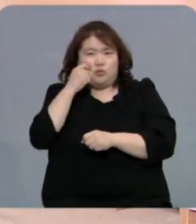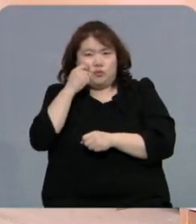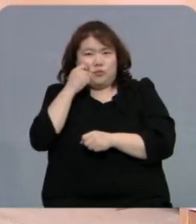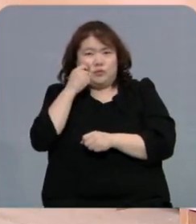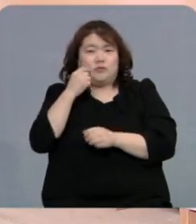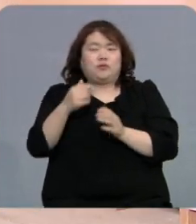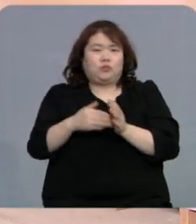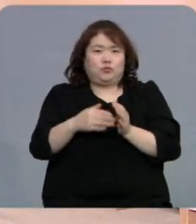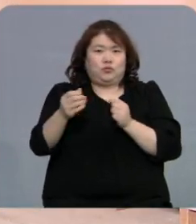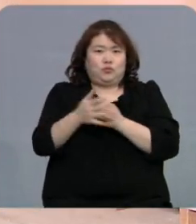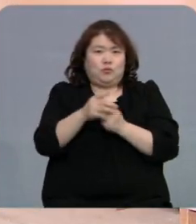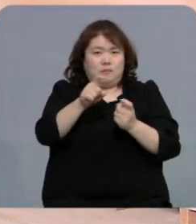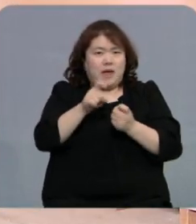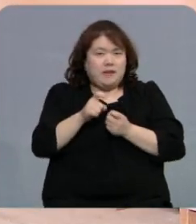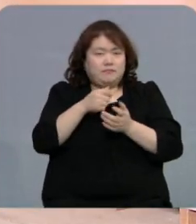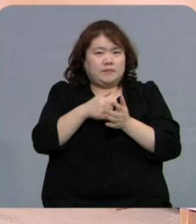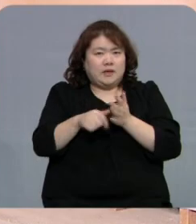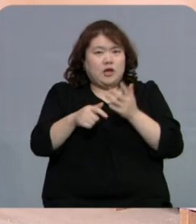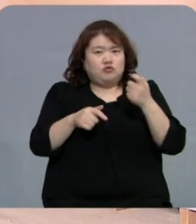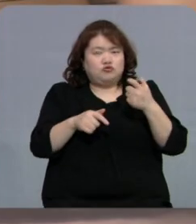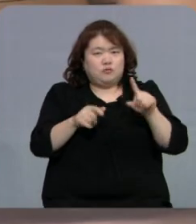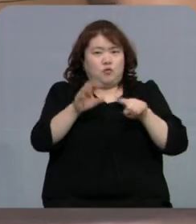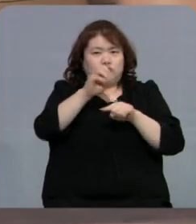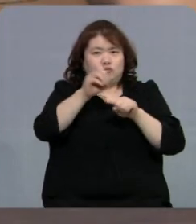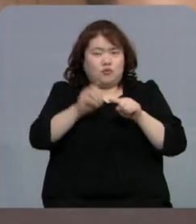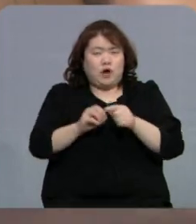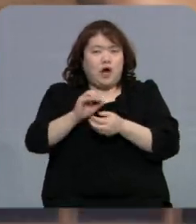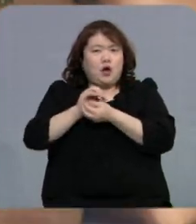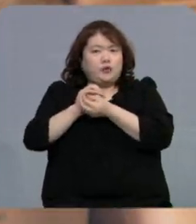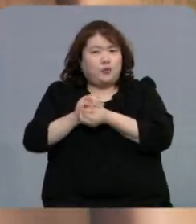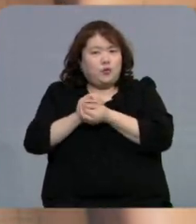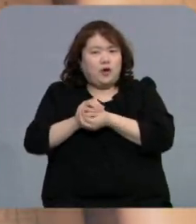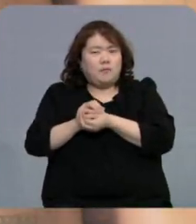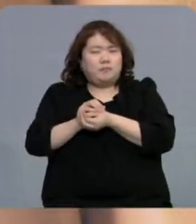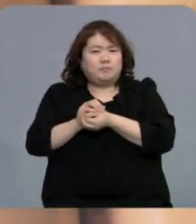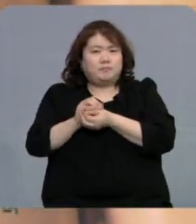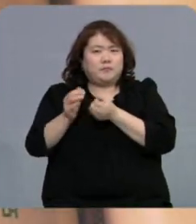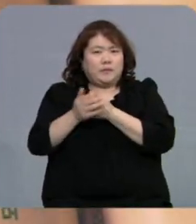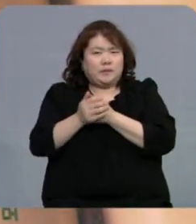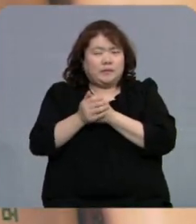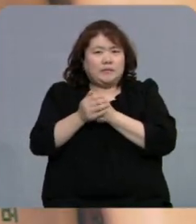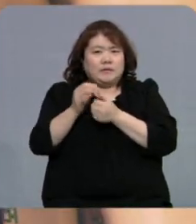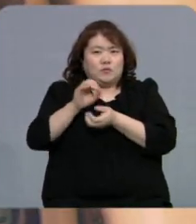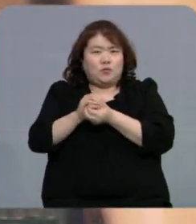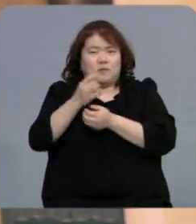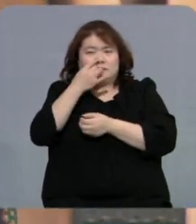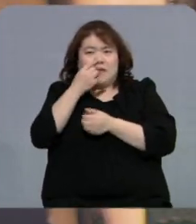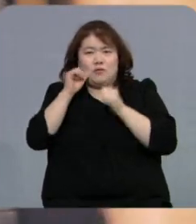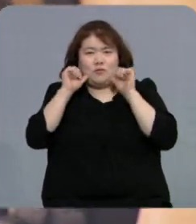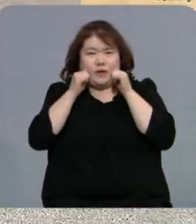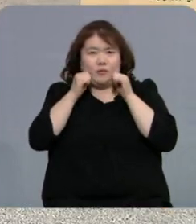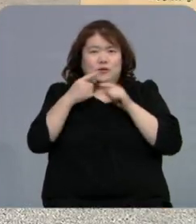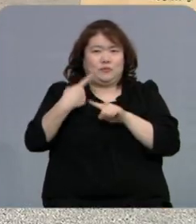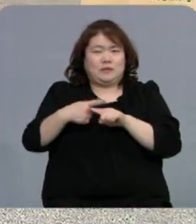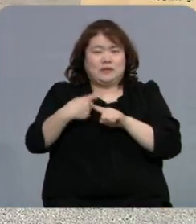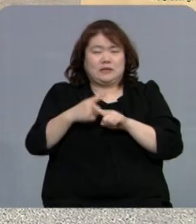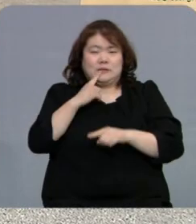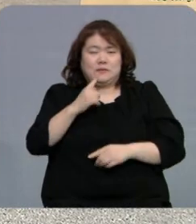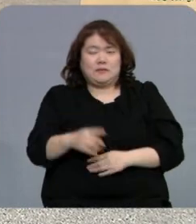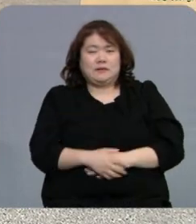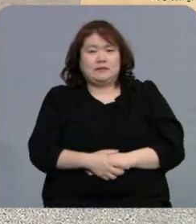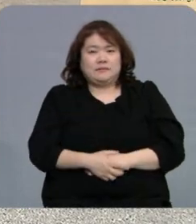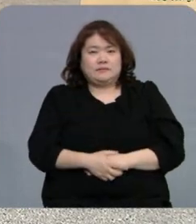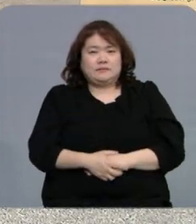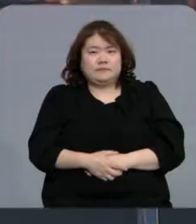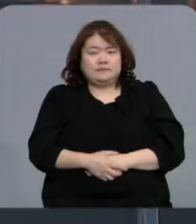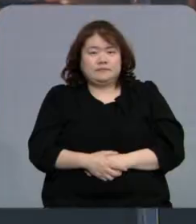데다가 매입량의 65% 이상이 농협 알피스 쌀로 농민을 우롱했다고 주장했습니다.